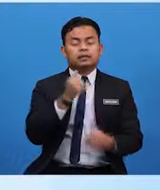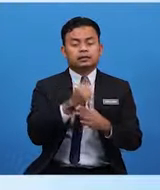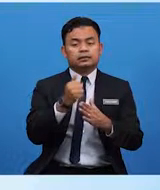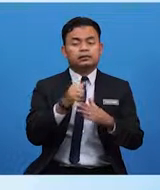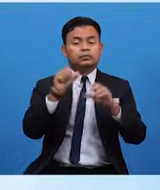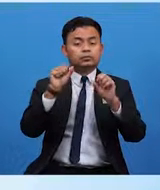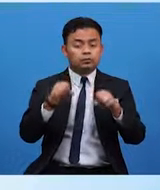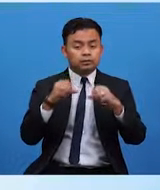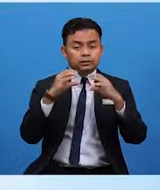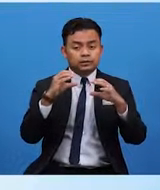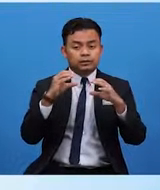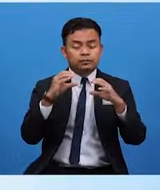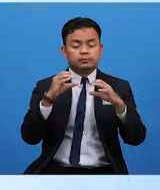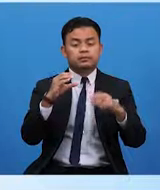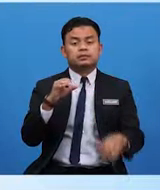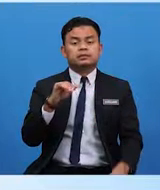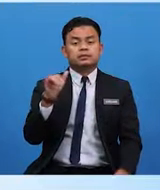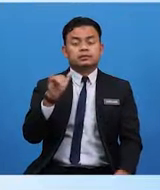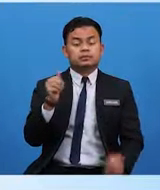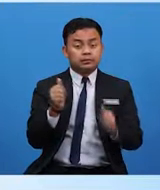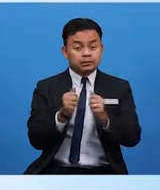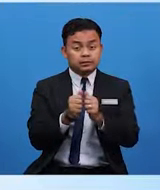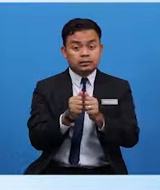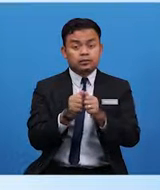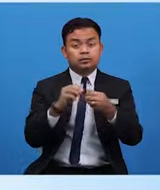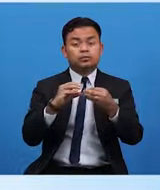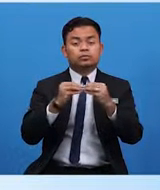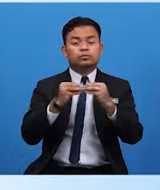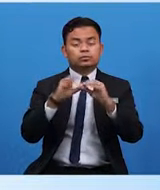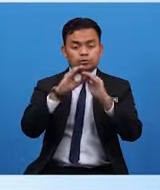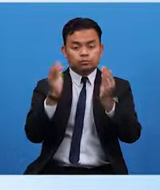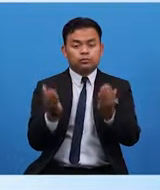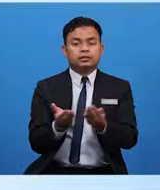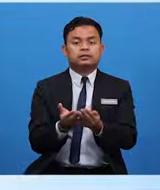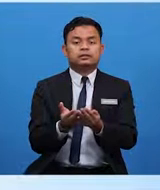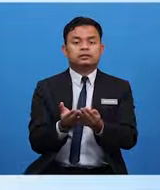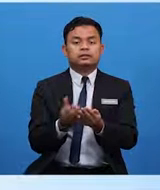sebagai satu nomor bulat yaitu satu